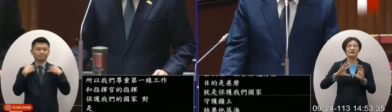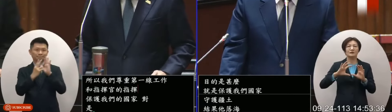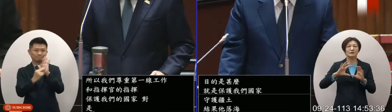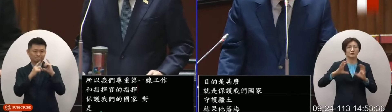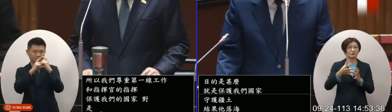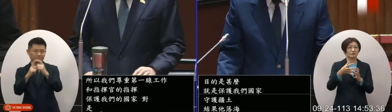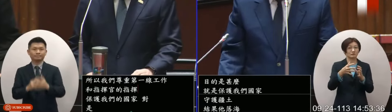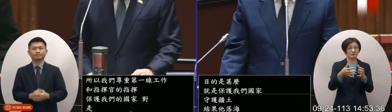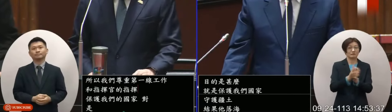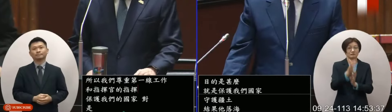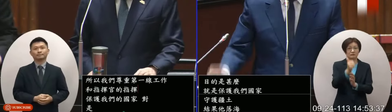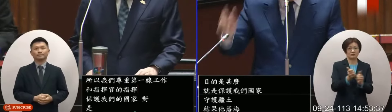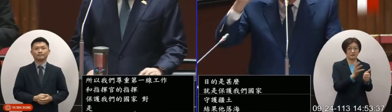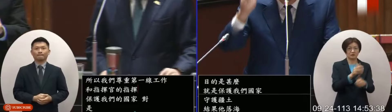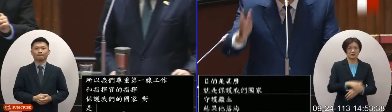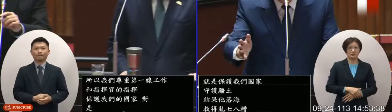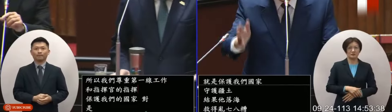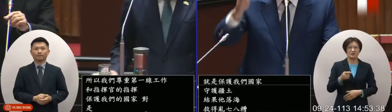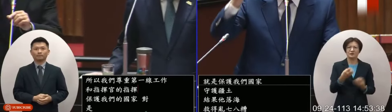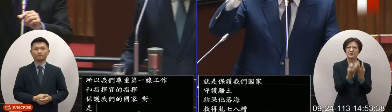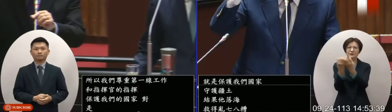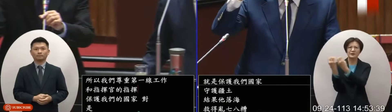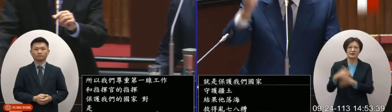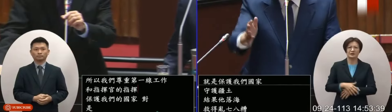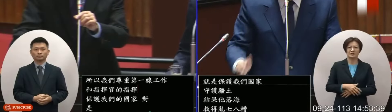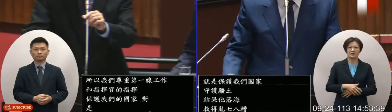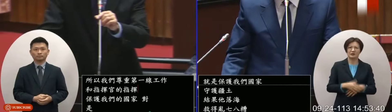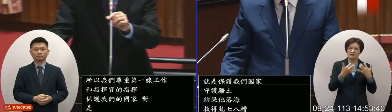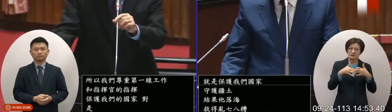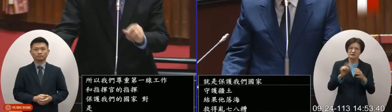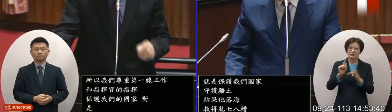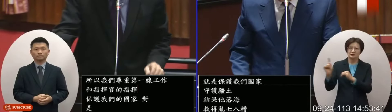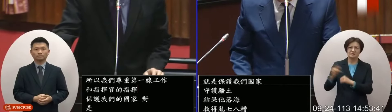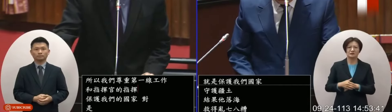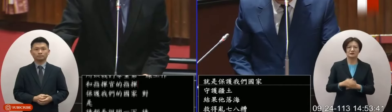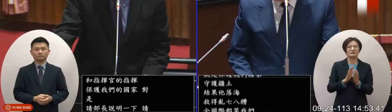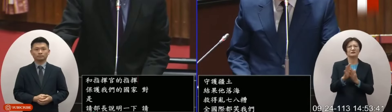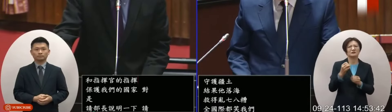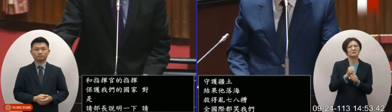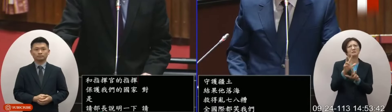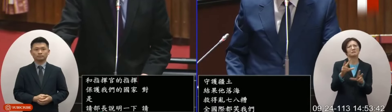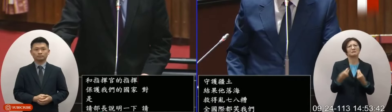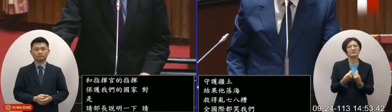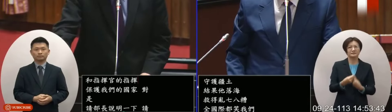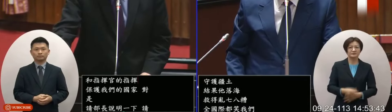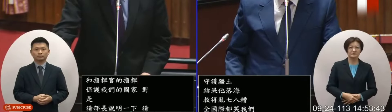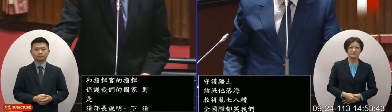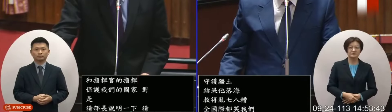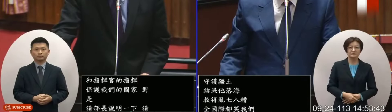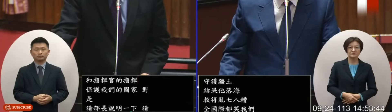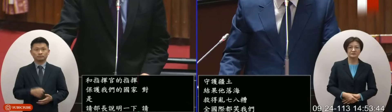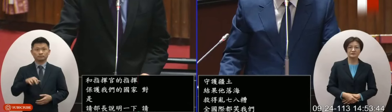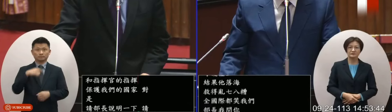啊，吼，就讲要安怎挽救啦？就是这装备检查要安怎会落实啦？ 咱这有六台诶，迄